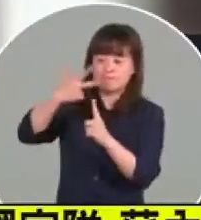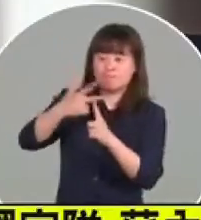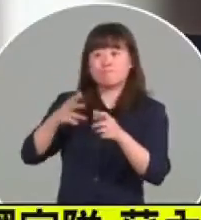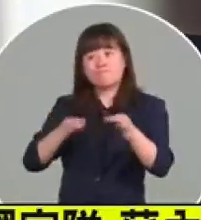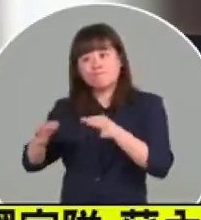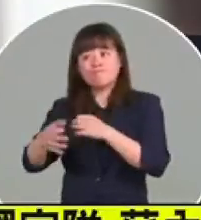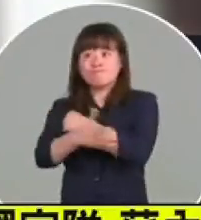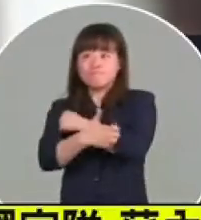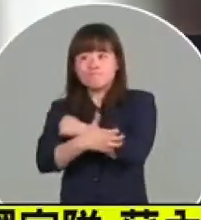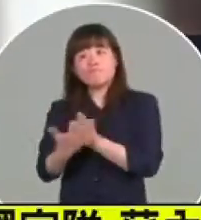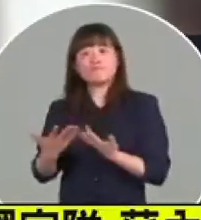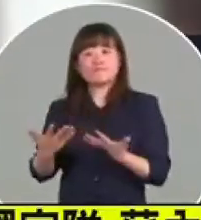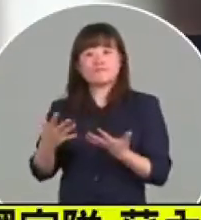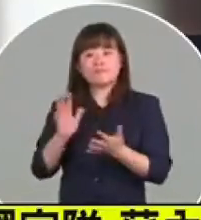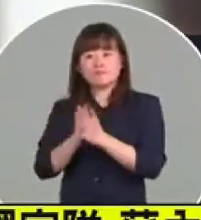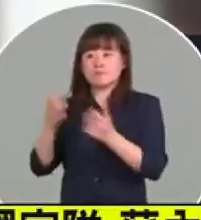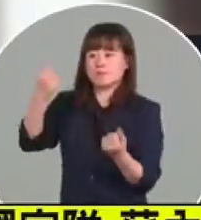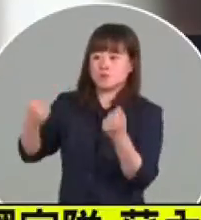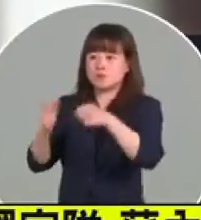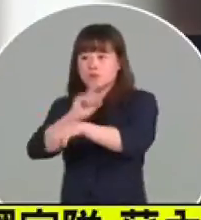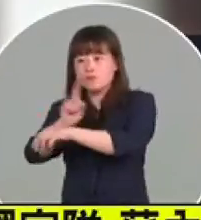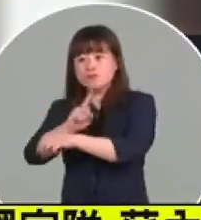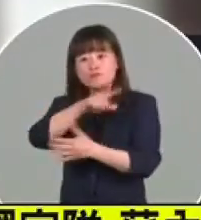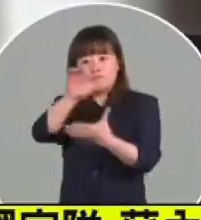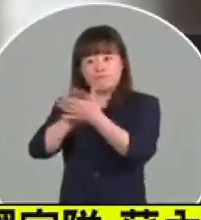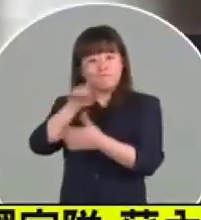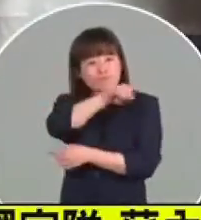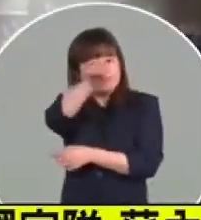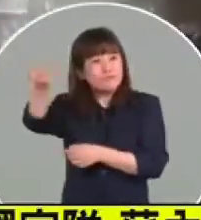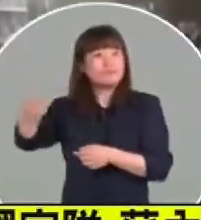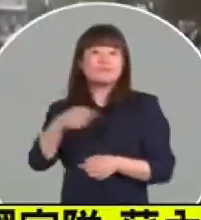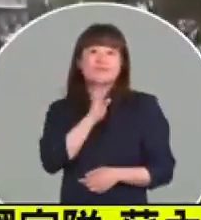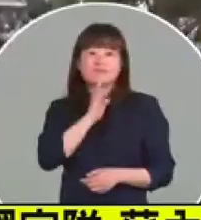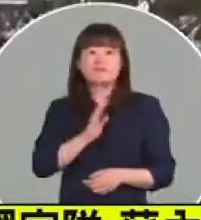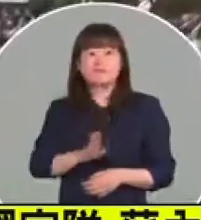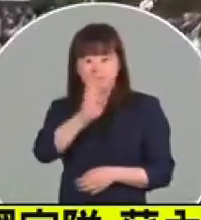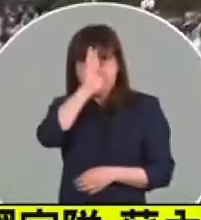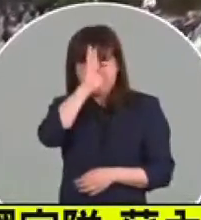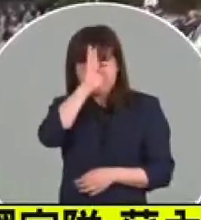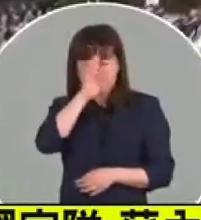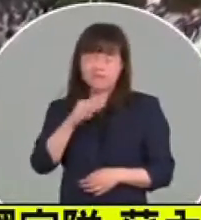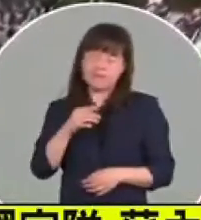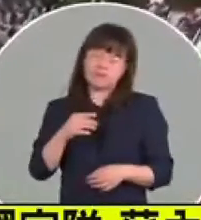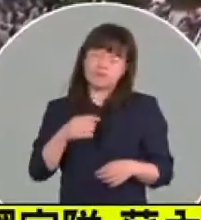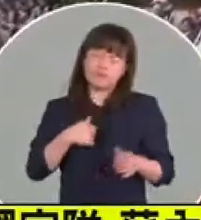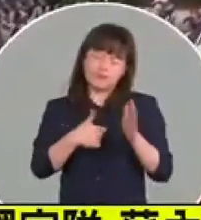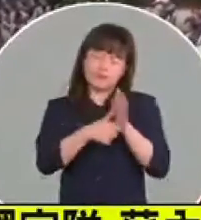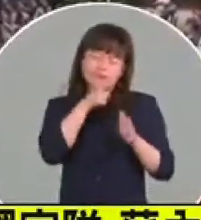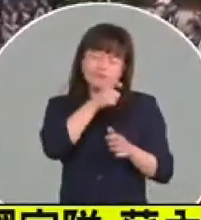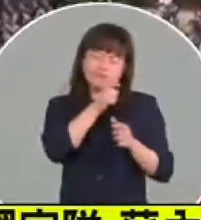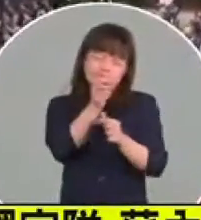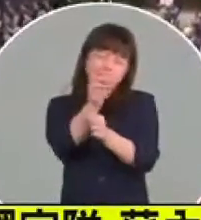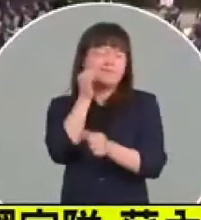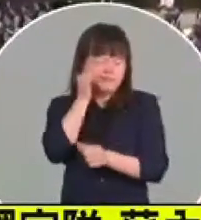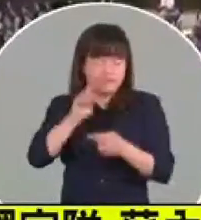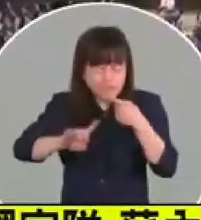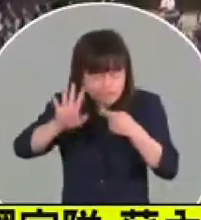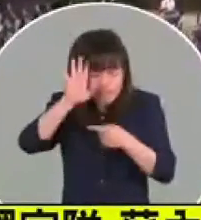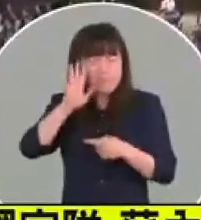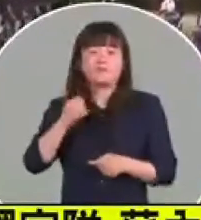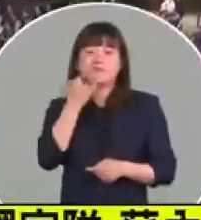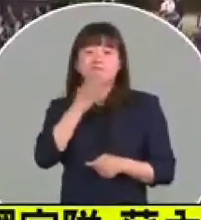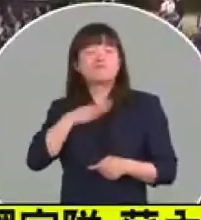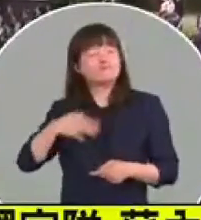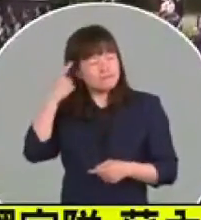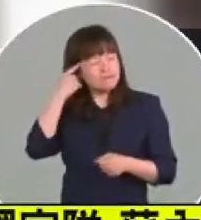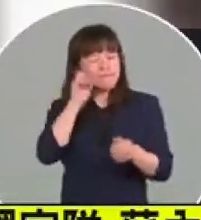店员以及问奖朋友们等等，请容我无法一一叫出各位的名字，但